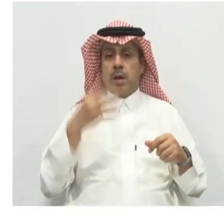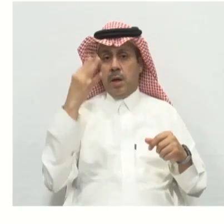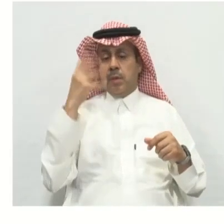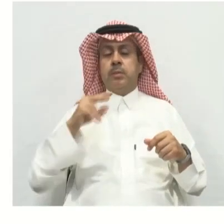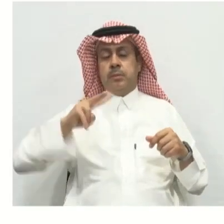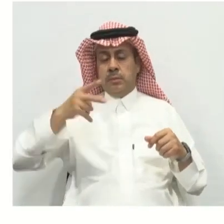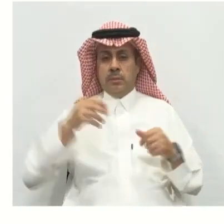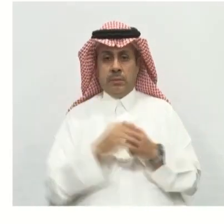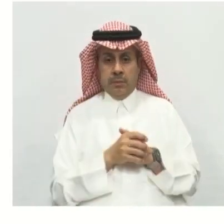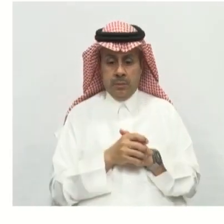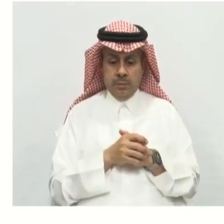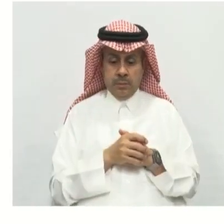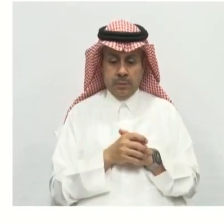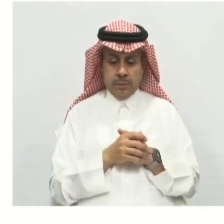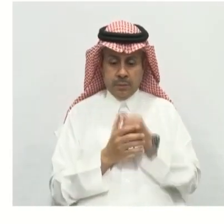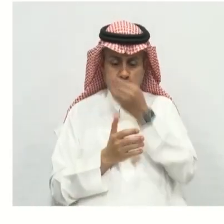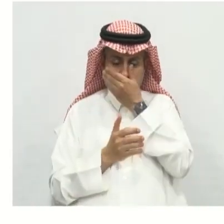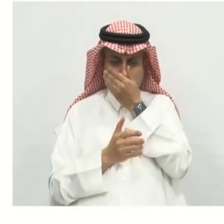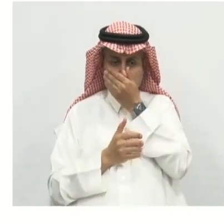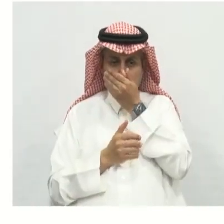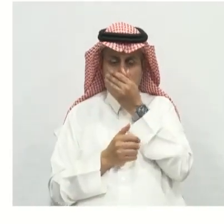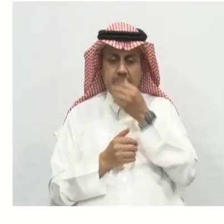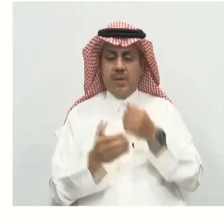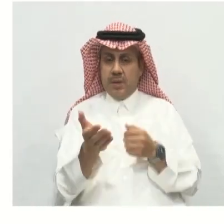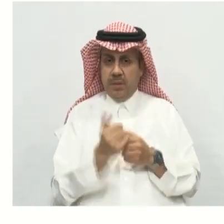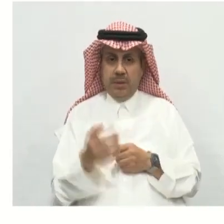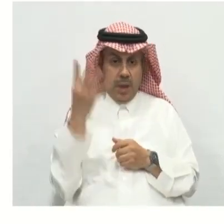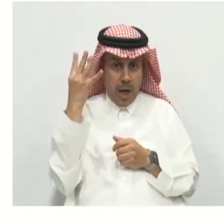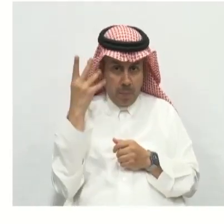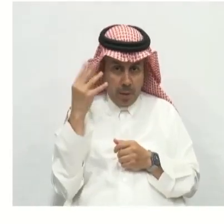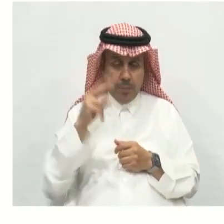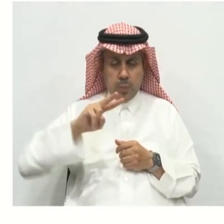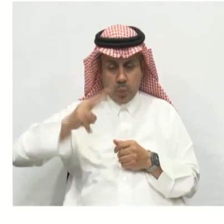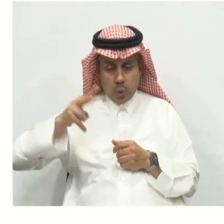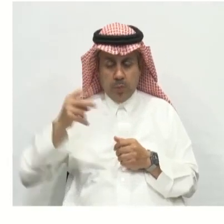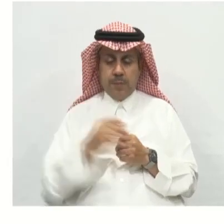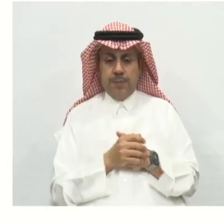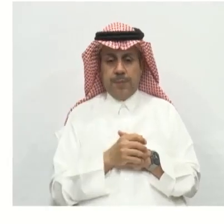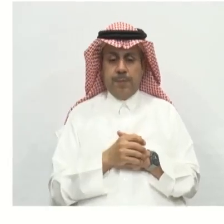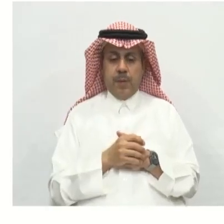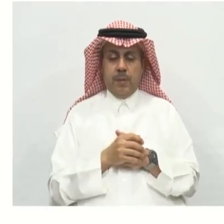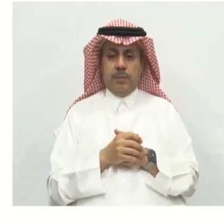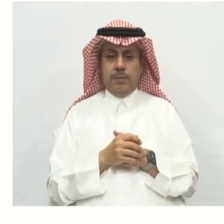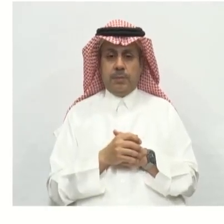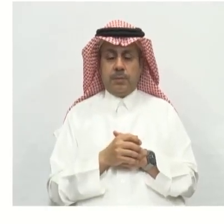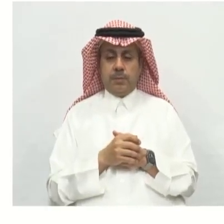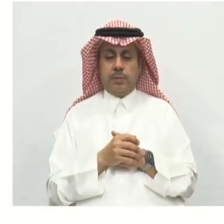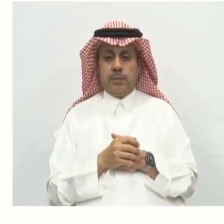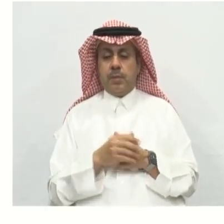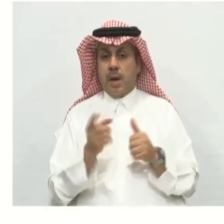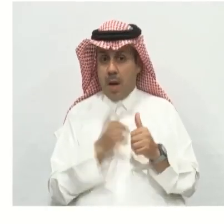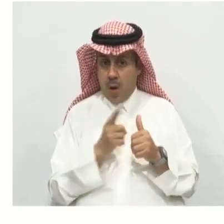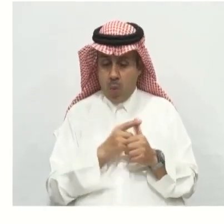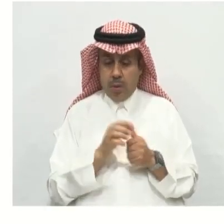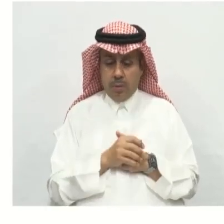متغيرات نلاحظ الفريز اي ام دي بي فريز موديل تستقبل اربع متغيرات اول